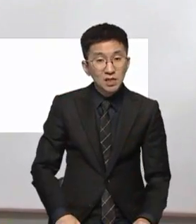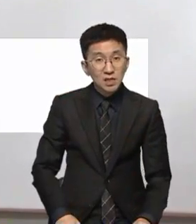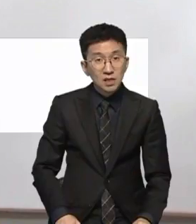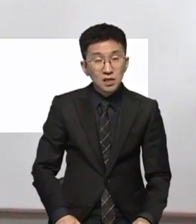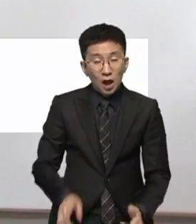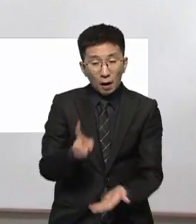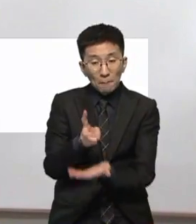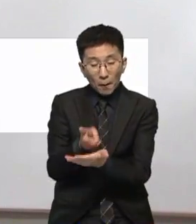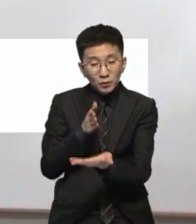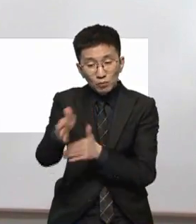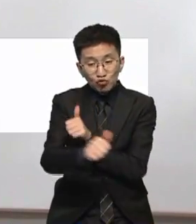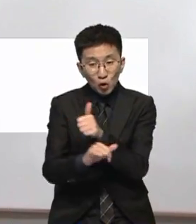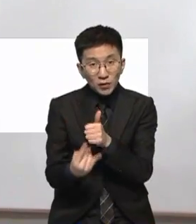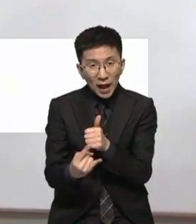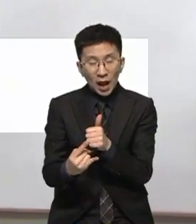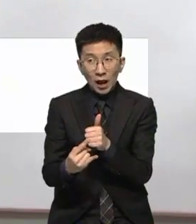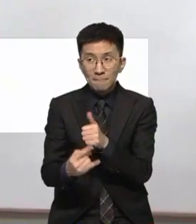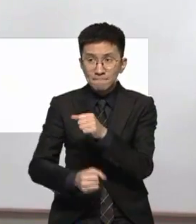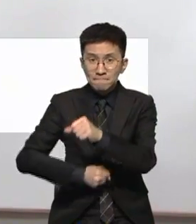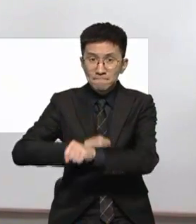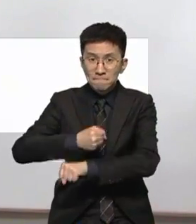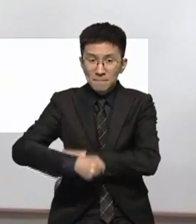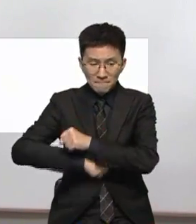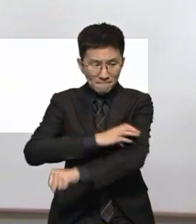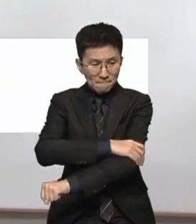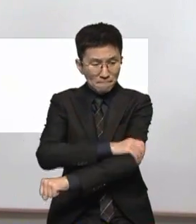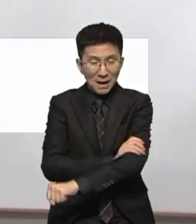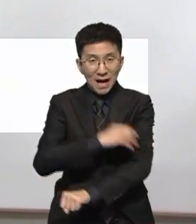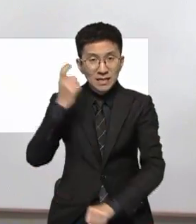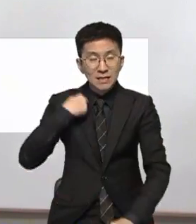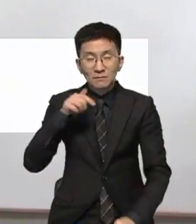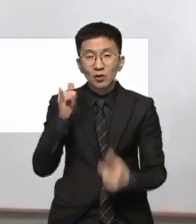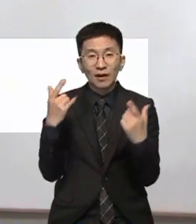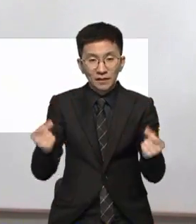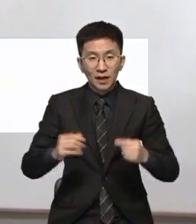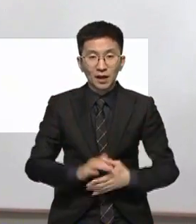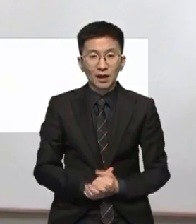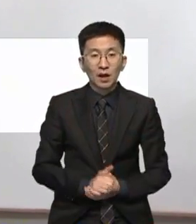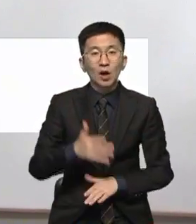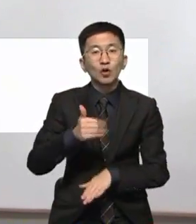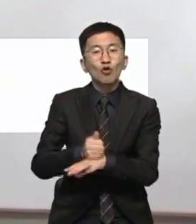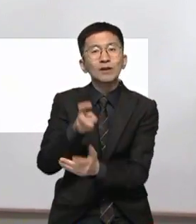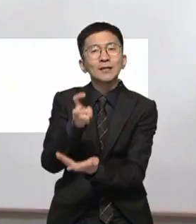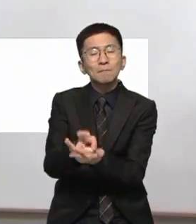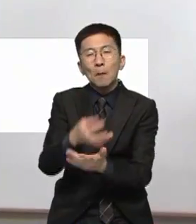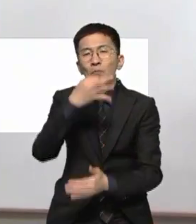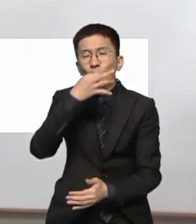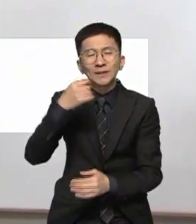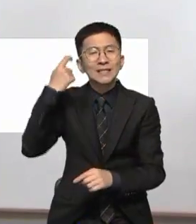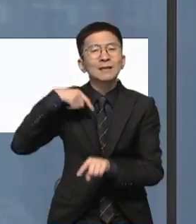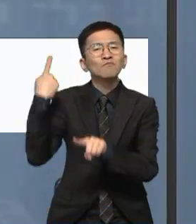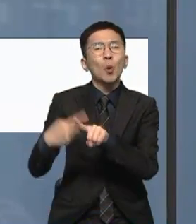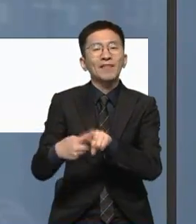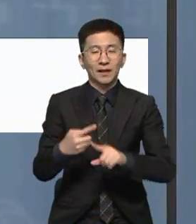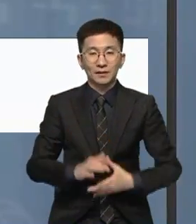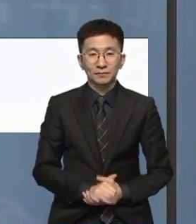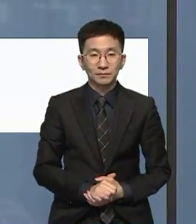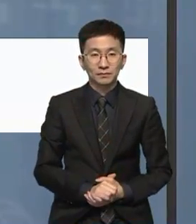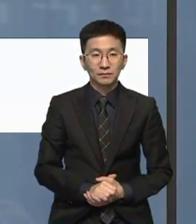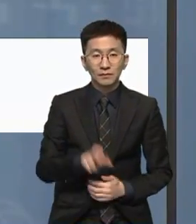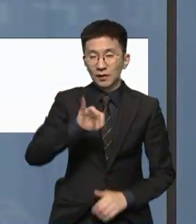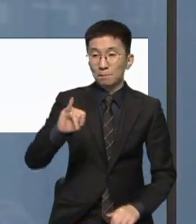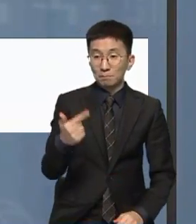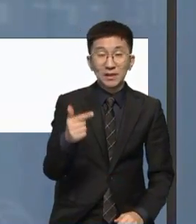안건조정위원회까지 무력화시키고 있는 것입니다. 이것이야말로 입법 독재가 아니고 뭐겠습니까?